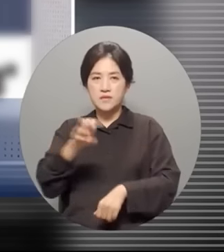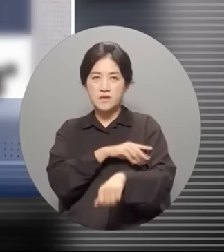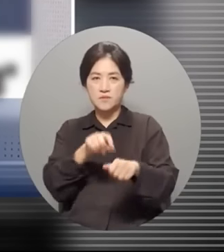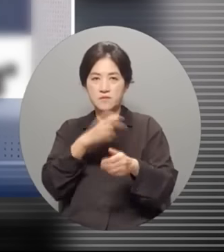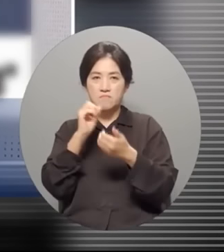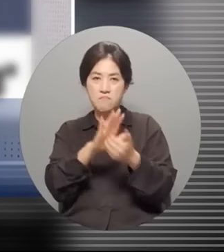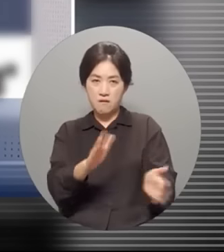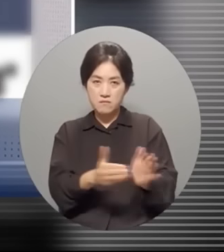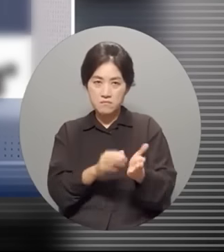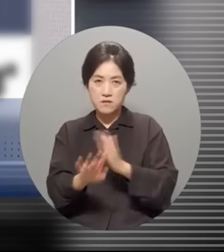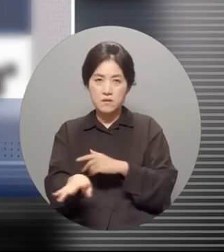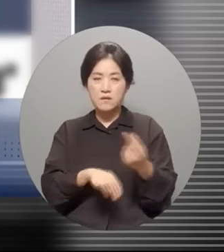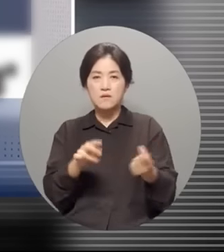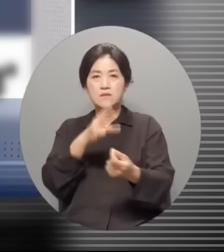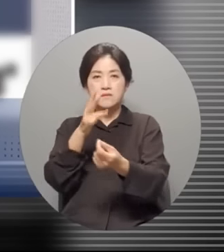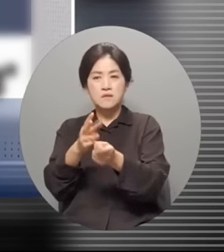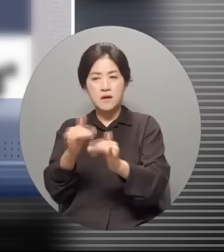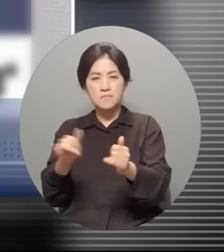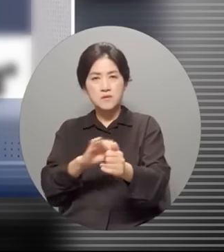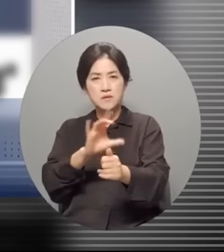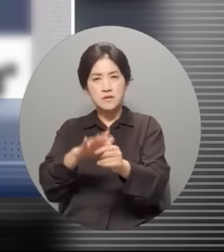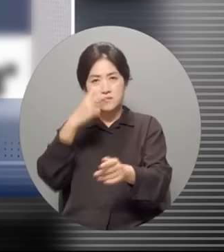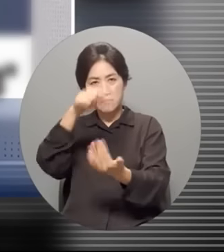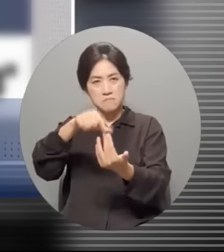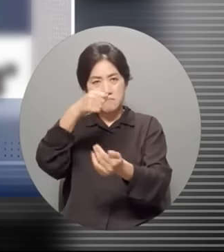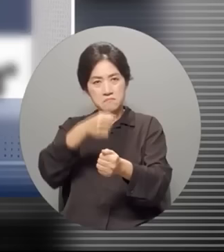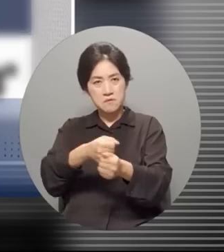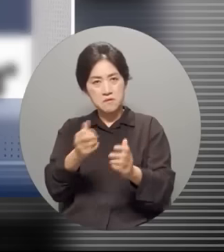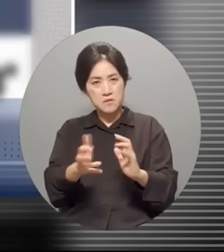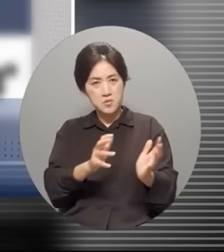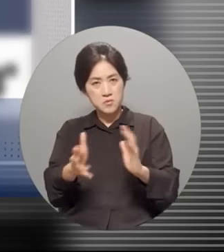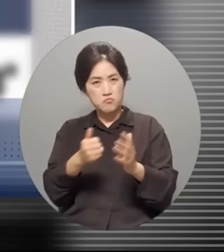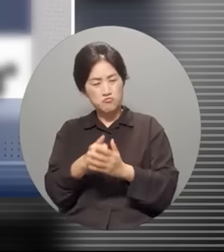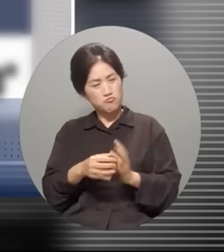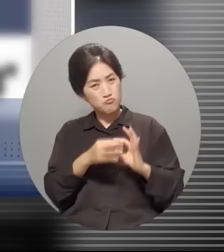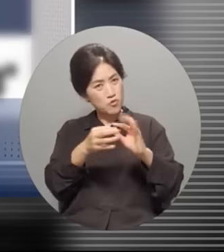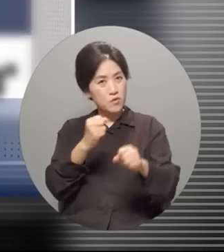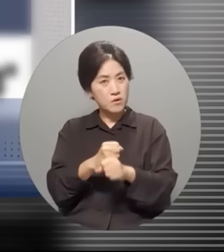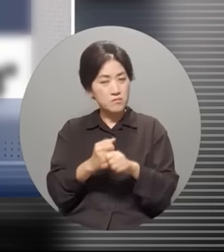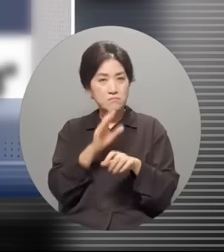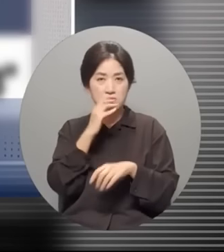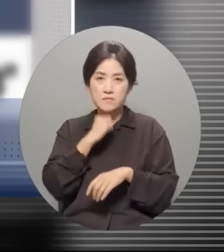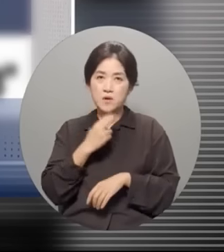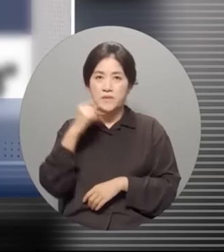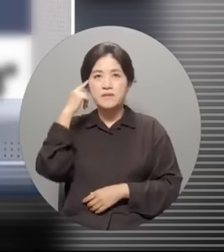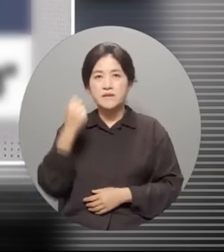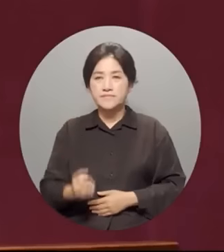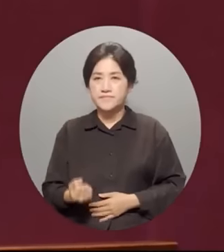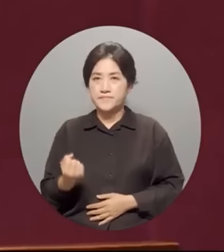부결이 된다면 예. 저는 제3자 특검에 대한 논의를 굳이 이어갈 실익은 없다고